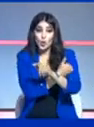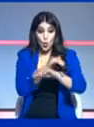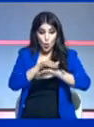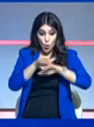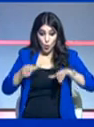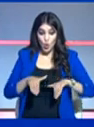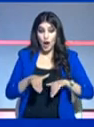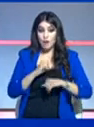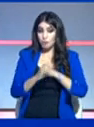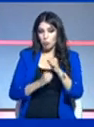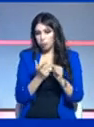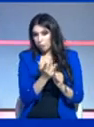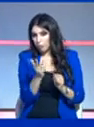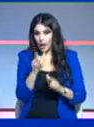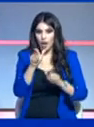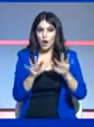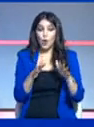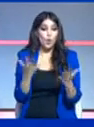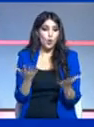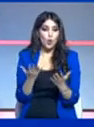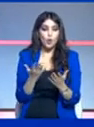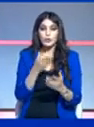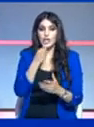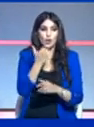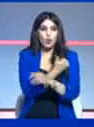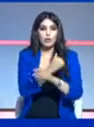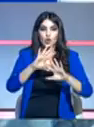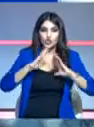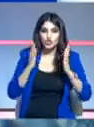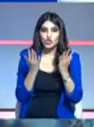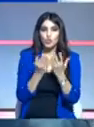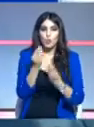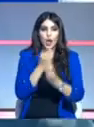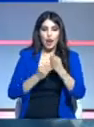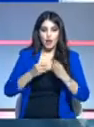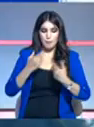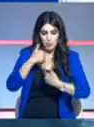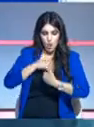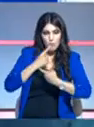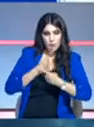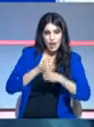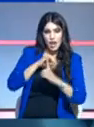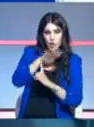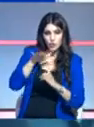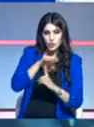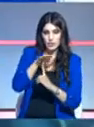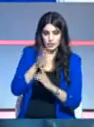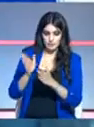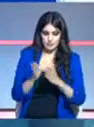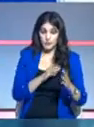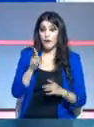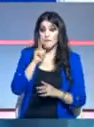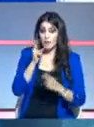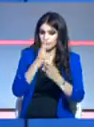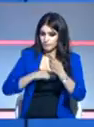ومتى نستطيع الحديث ربما عن التلقيح الشامل او المناعه الجماعيه؟ شوف نحن كان جيت تشوف قداش جينا